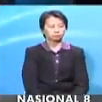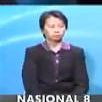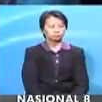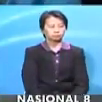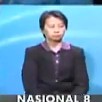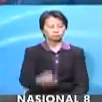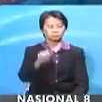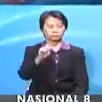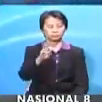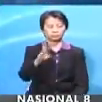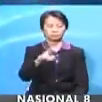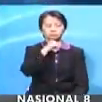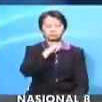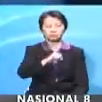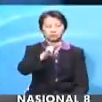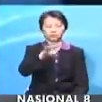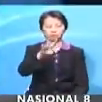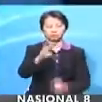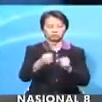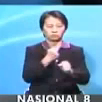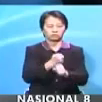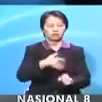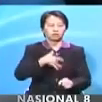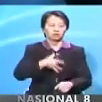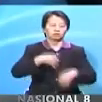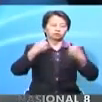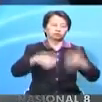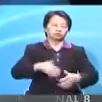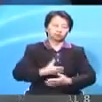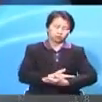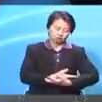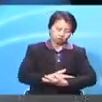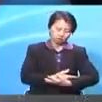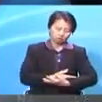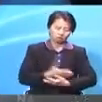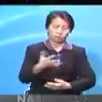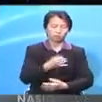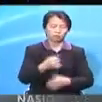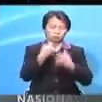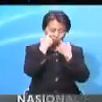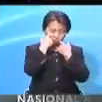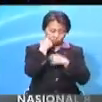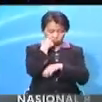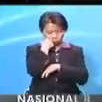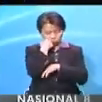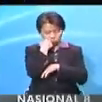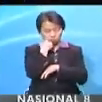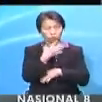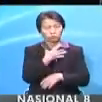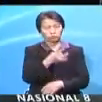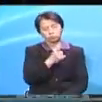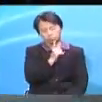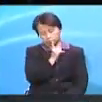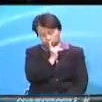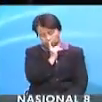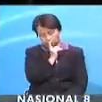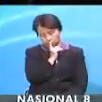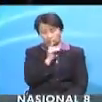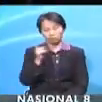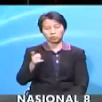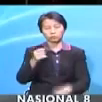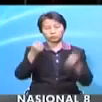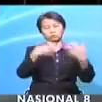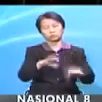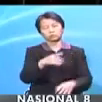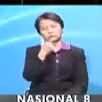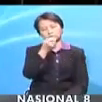Ami Alang 27 tahun amat merasakan kehilangan anaknya itu selain bersedih suka bersendirian Amik turut